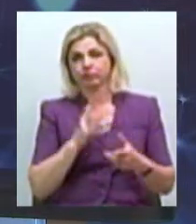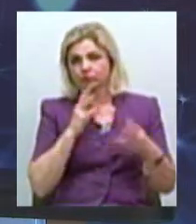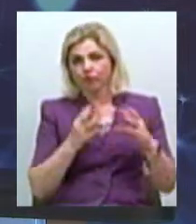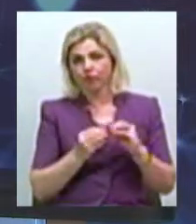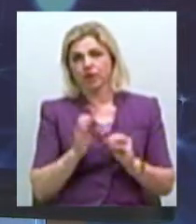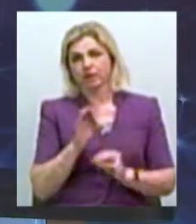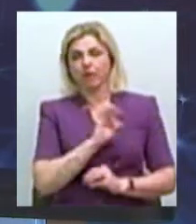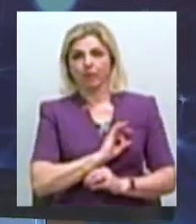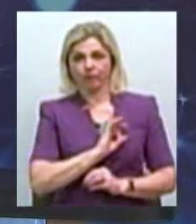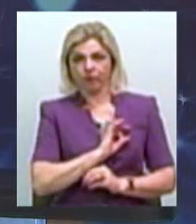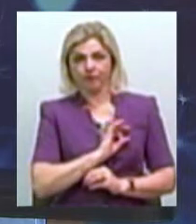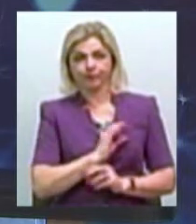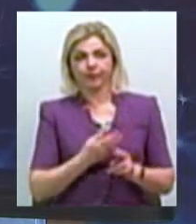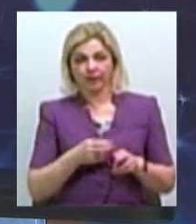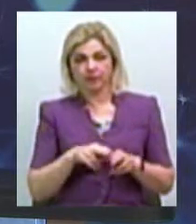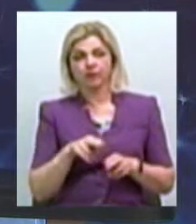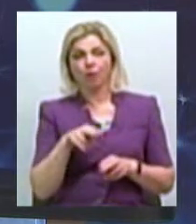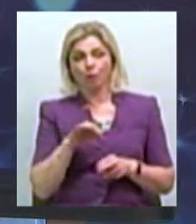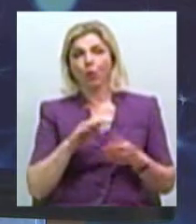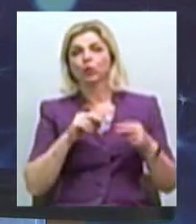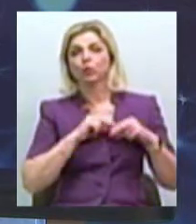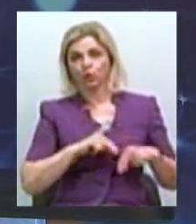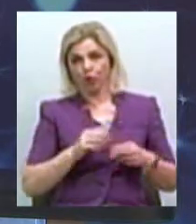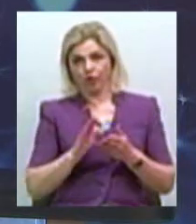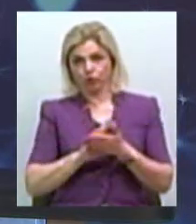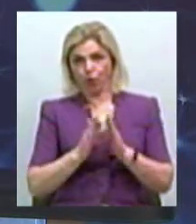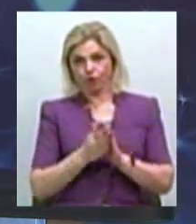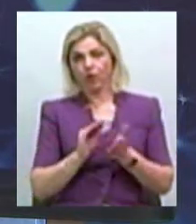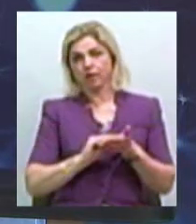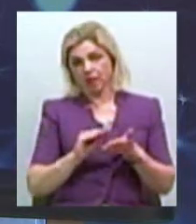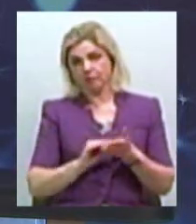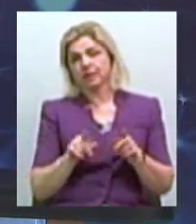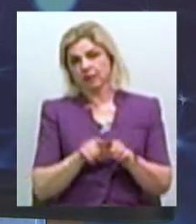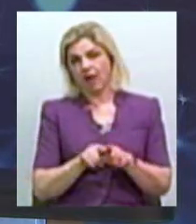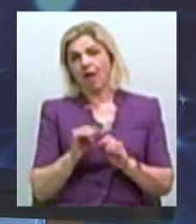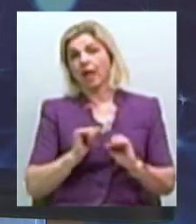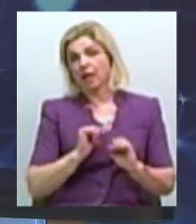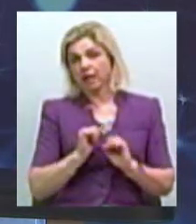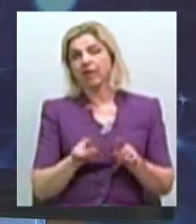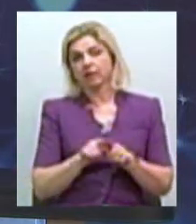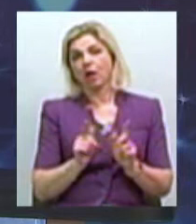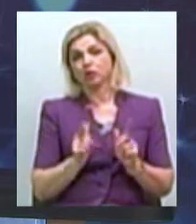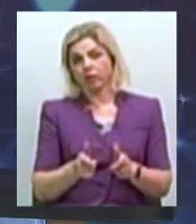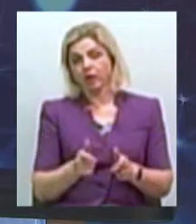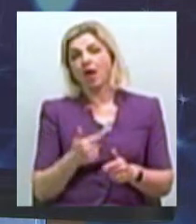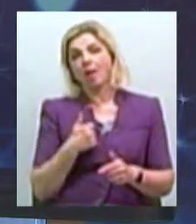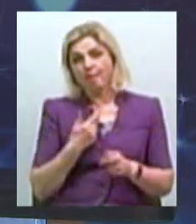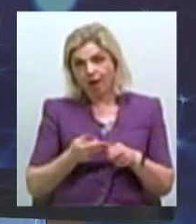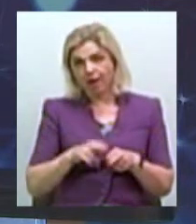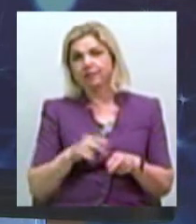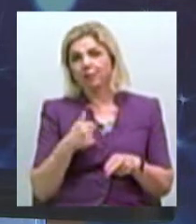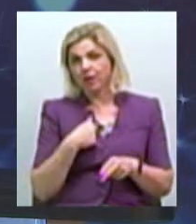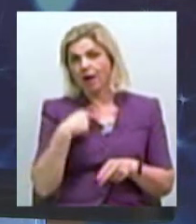Це за законом? Ні, це за колективним договором. От вони так прописали, керівник на це погодилась. Тому я завжди кажу, уважно читайте те, що